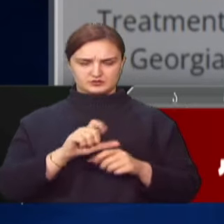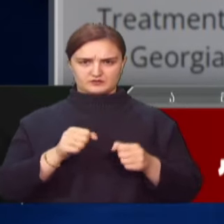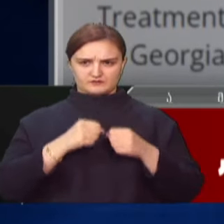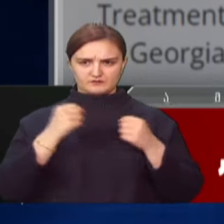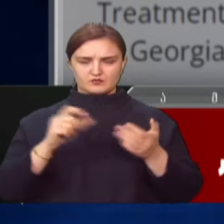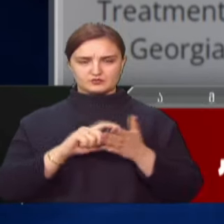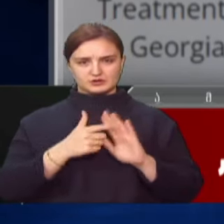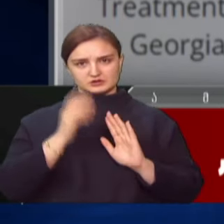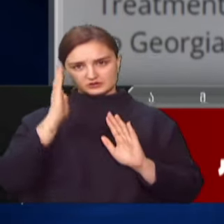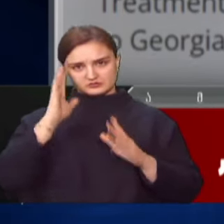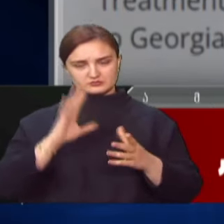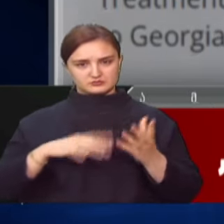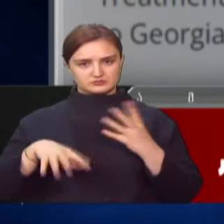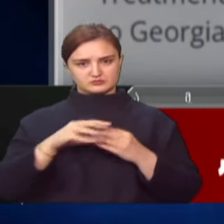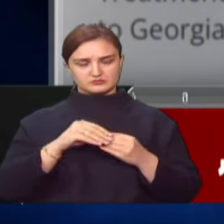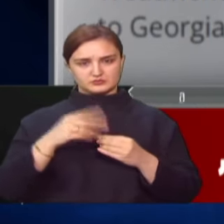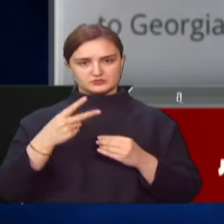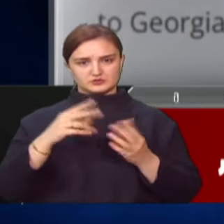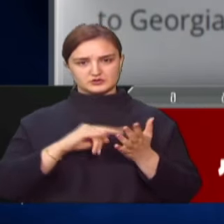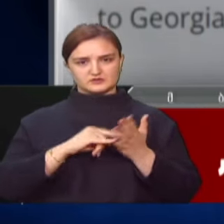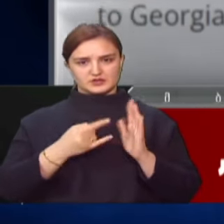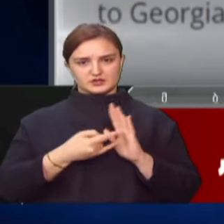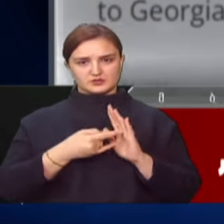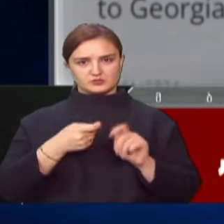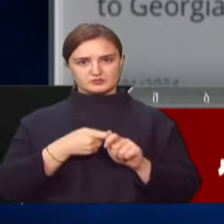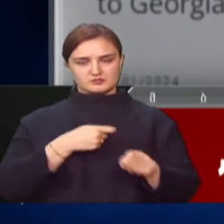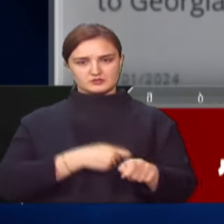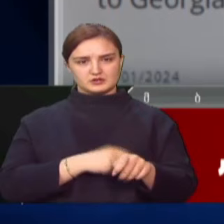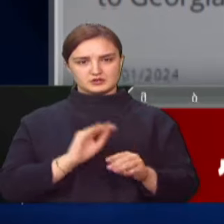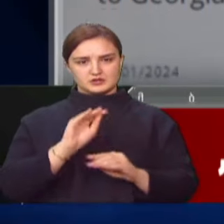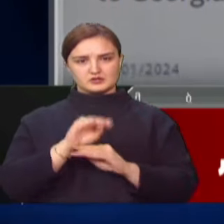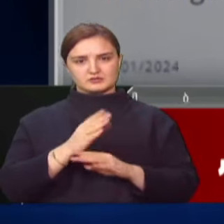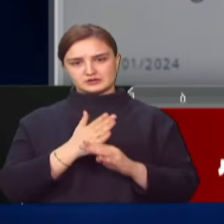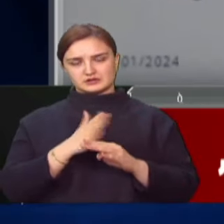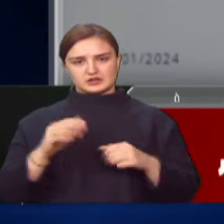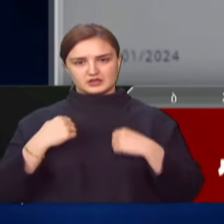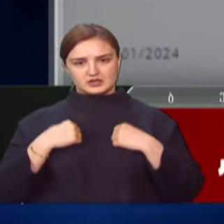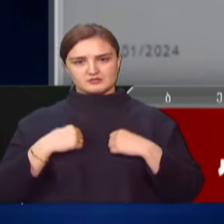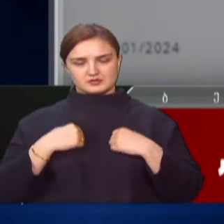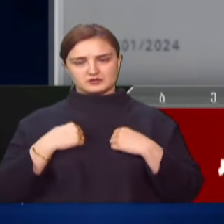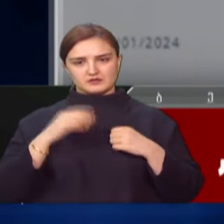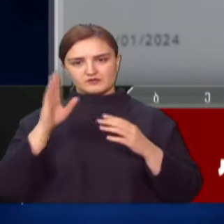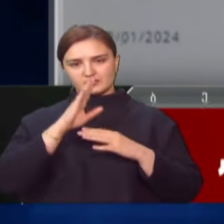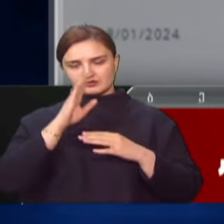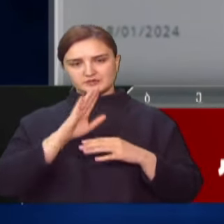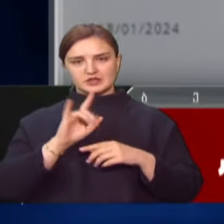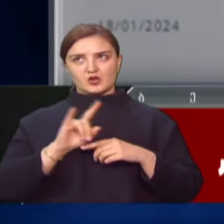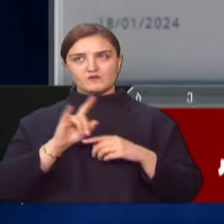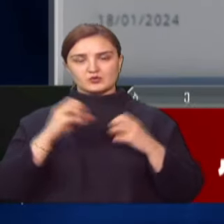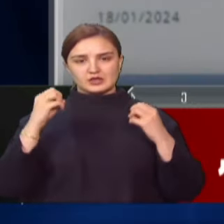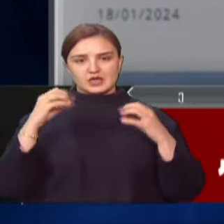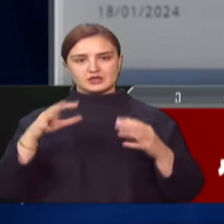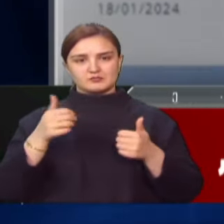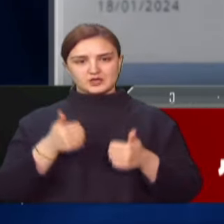და საძინებელი საერთო ჯამში დაახლოებით 20 კვადრატული მეტრი. Ამას ემატებოდა სრულად გამოყოფილი აბაზანა, ვენტილაცია და ხელოვნური განათებაც კარგი